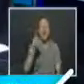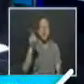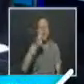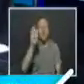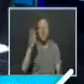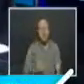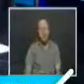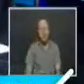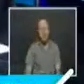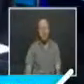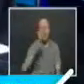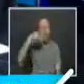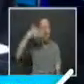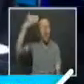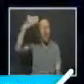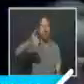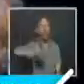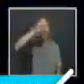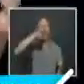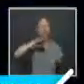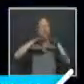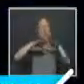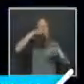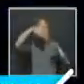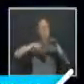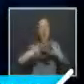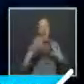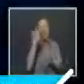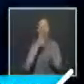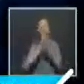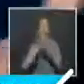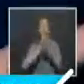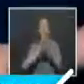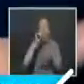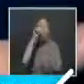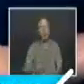נתניהו, יכול להיות ראש ממשלה תחת 3 כתבי אישום. זה פשוט...